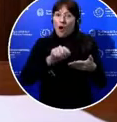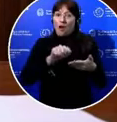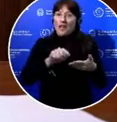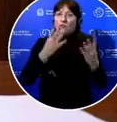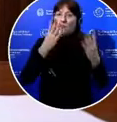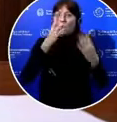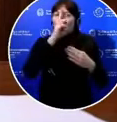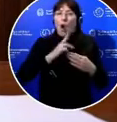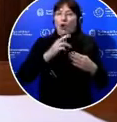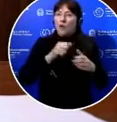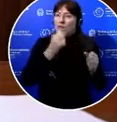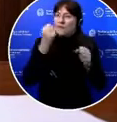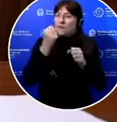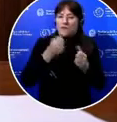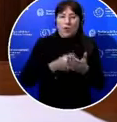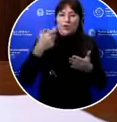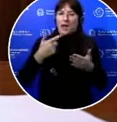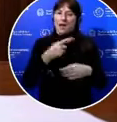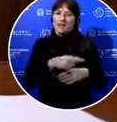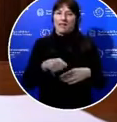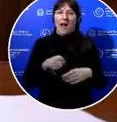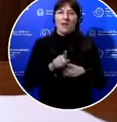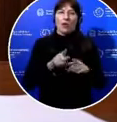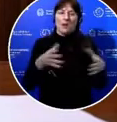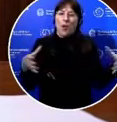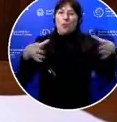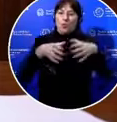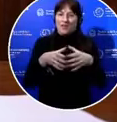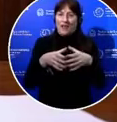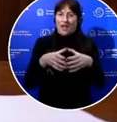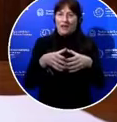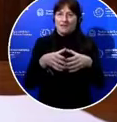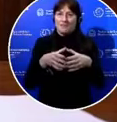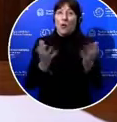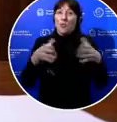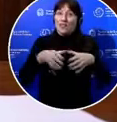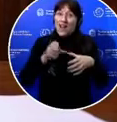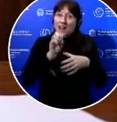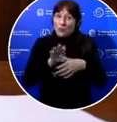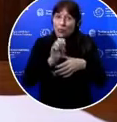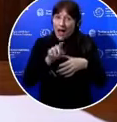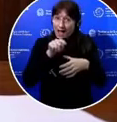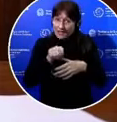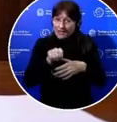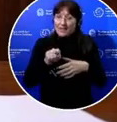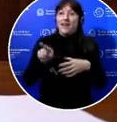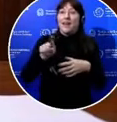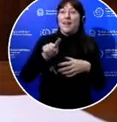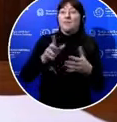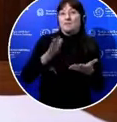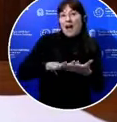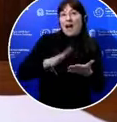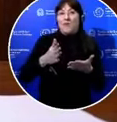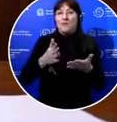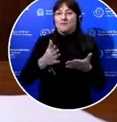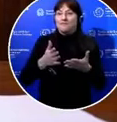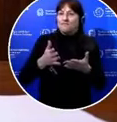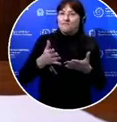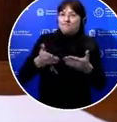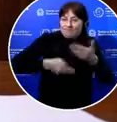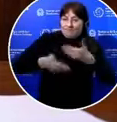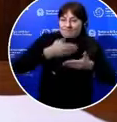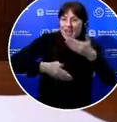funzione fondamentale di comunità. Una comunità educante, una comunità di